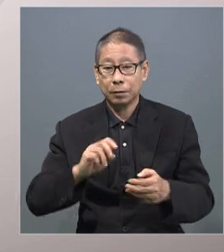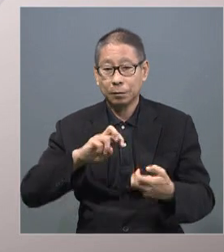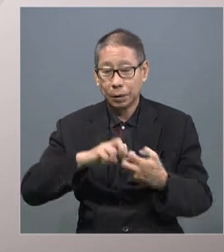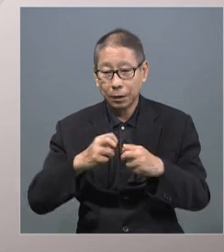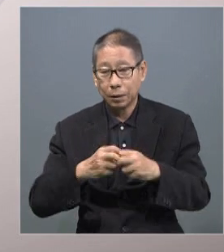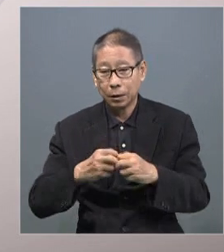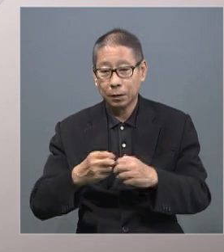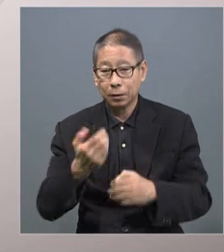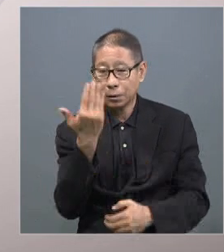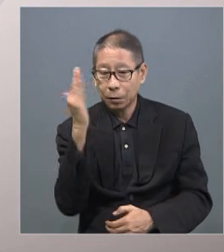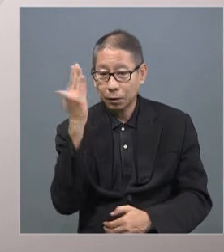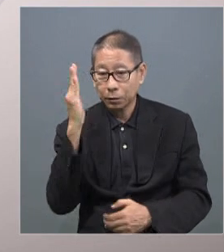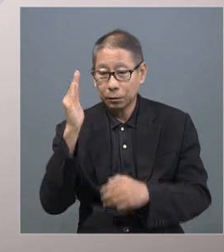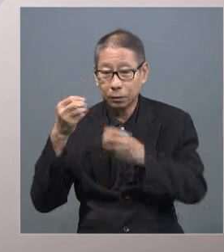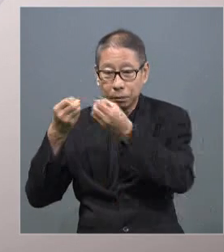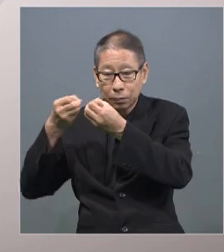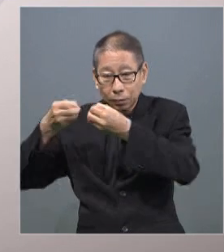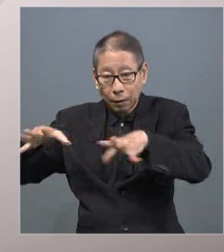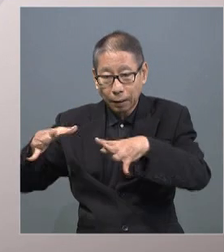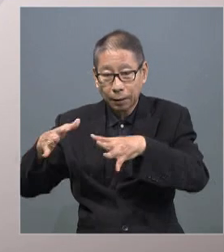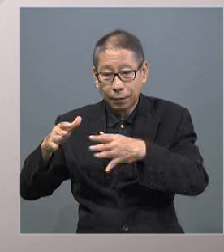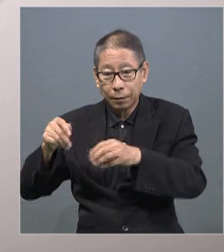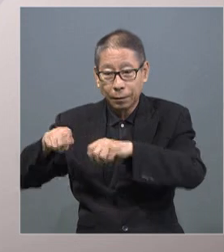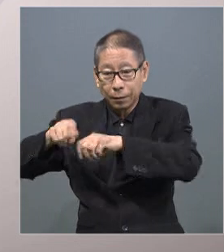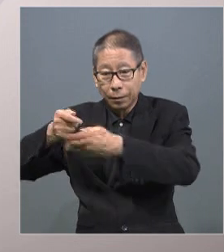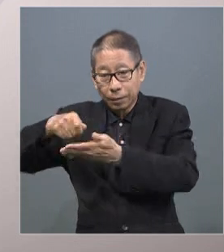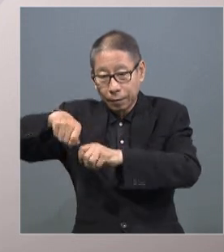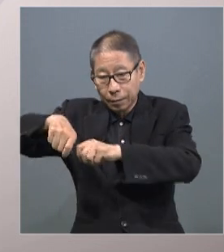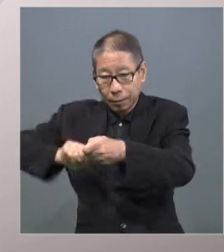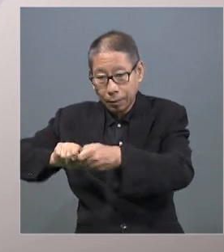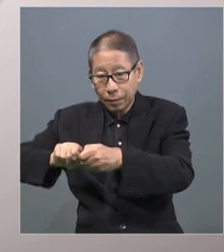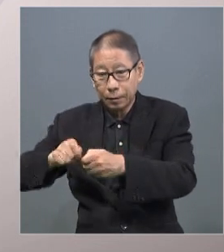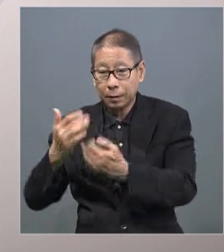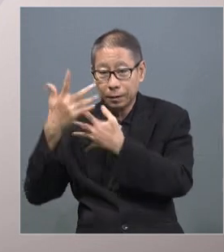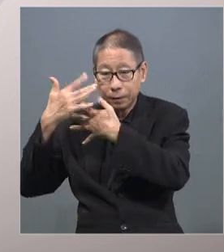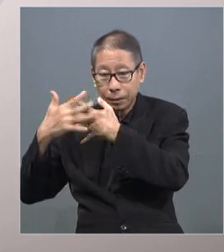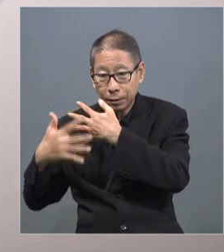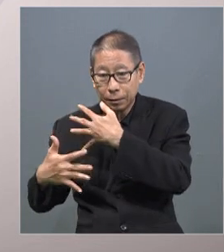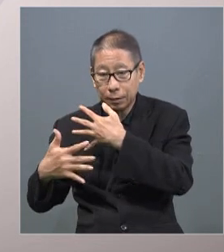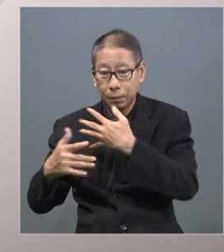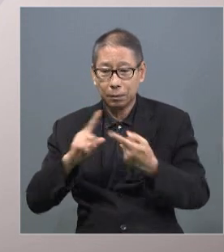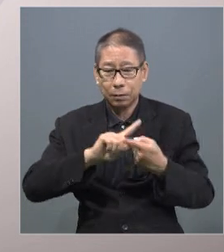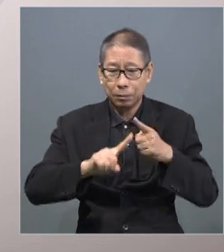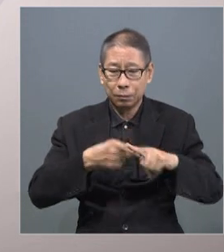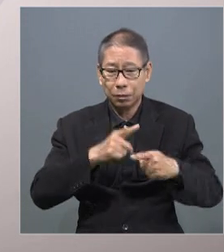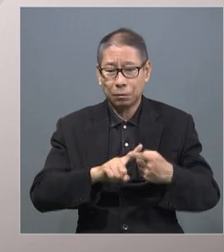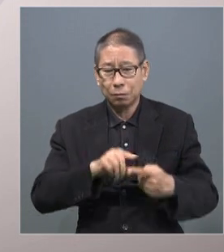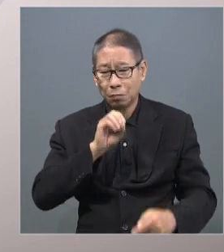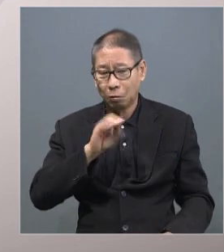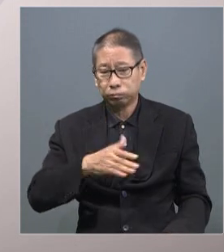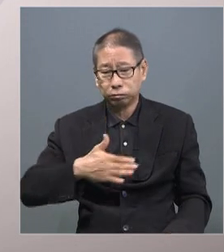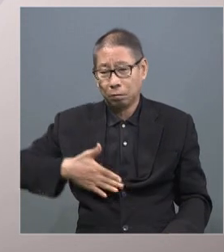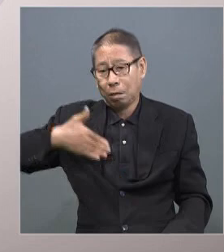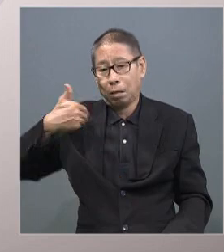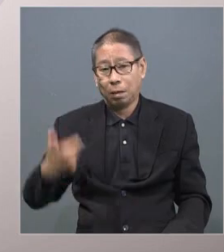ถูกกระจกบาตรนะครับแต่ว่ากลุ่มเพื่อนๆที่ดูอยู่บริเวณนั้นเนี่ยไม่พอใจนะครับคือลักษณะบอกว่าช่วยช้านะครับจึงมีการ